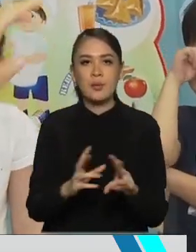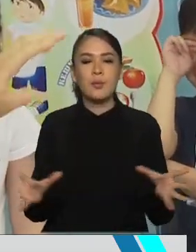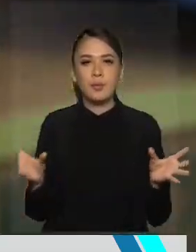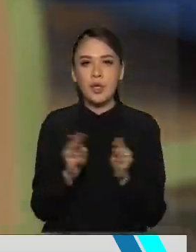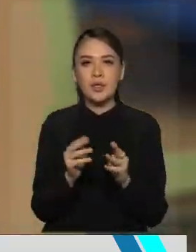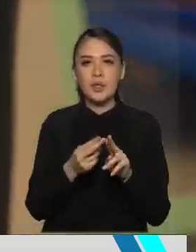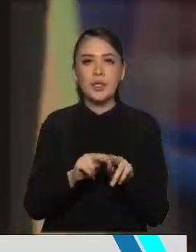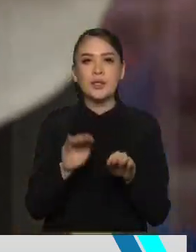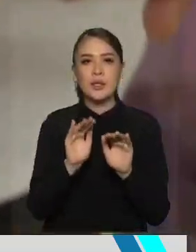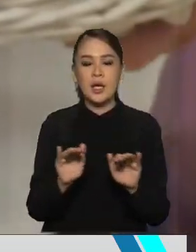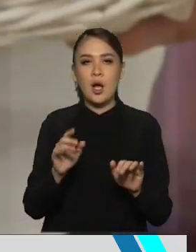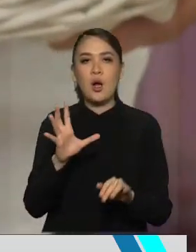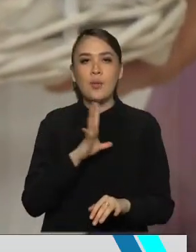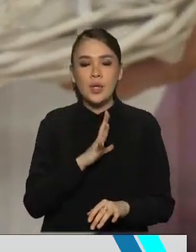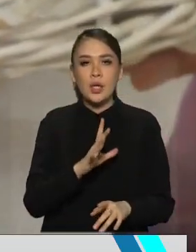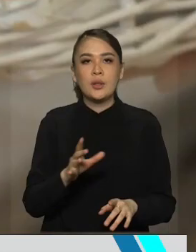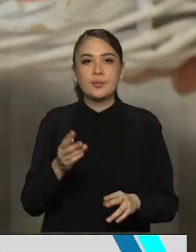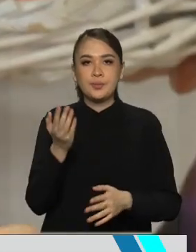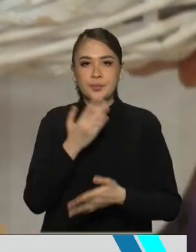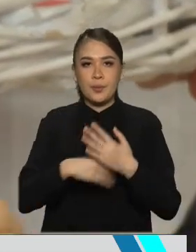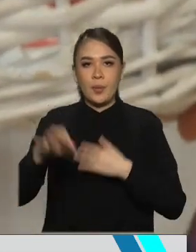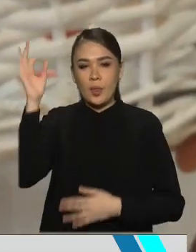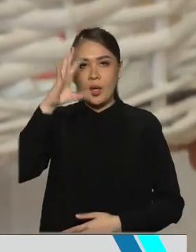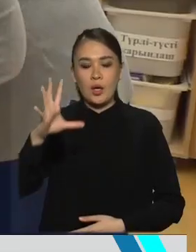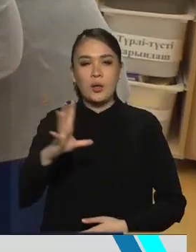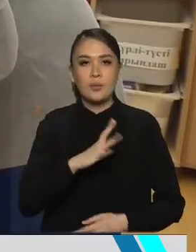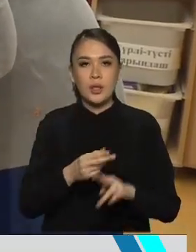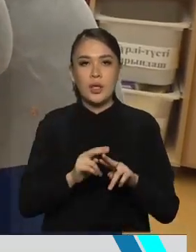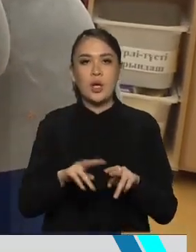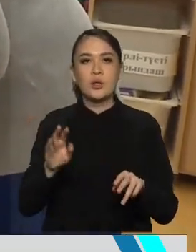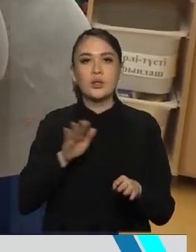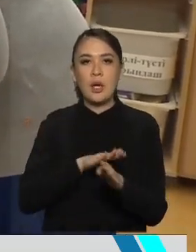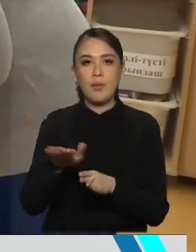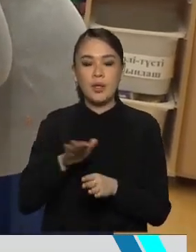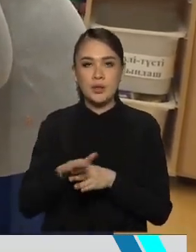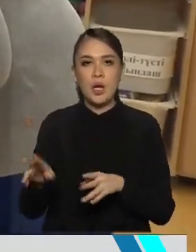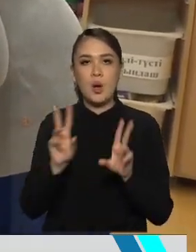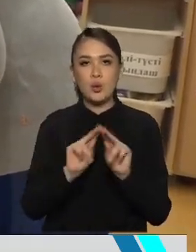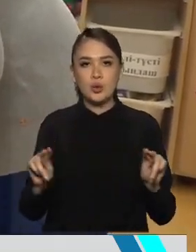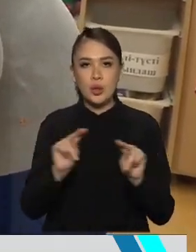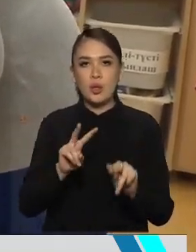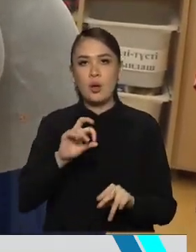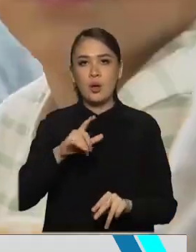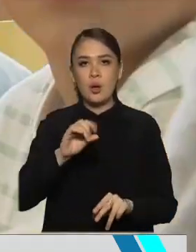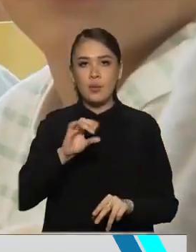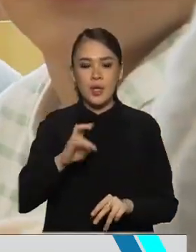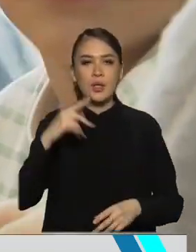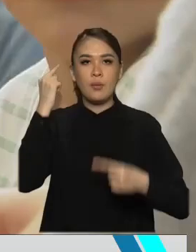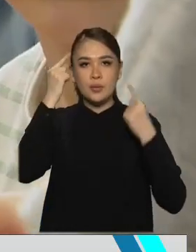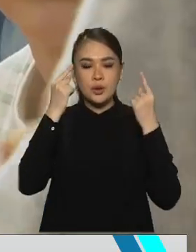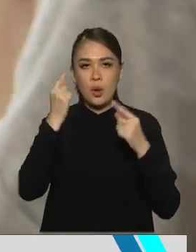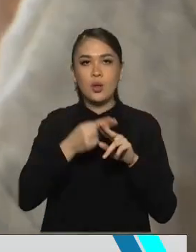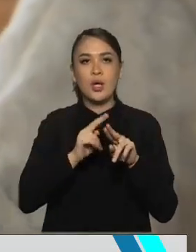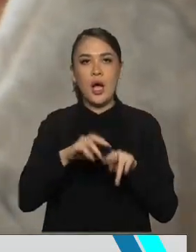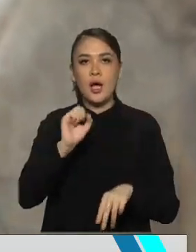Вместе с тем, для детей с особыми потребностями предусмотрены дополнительные педагог-логопед, психолог и